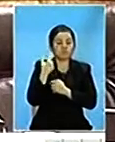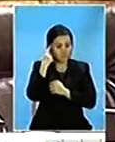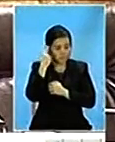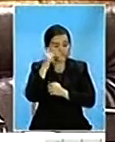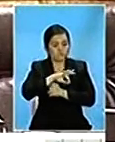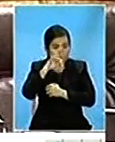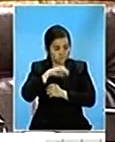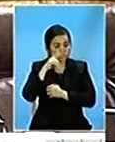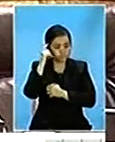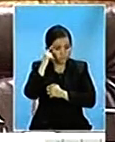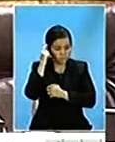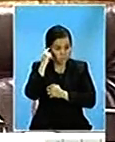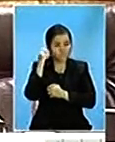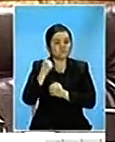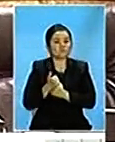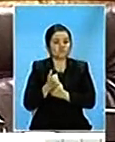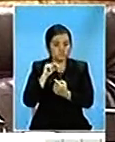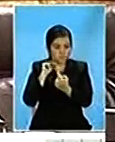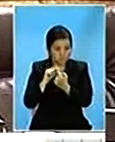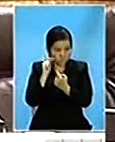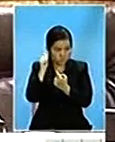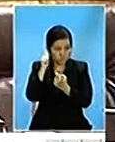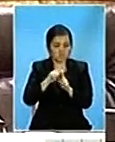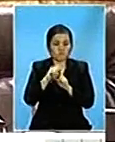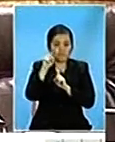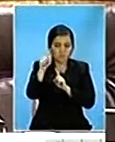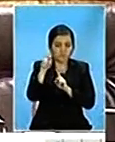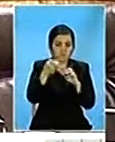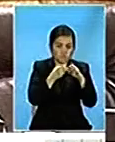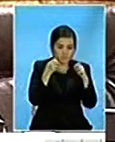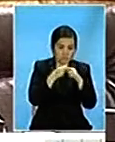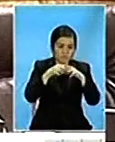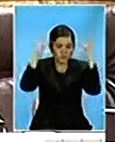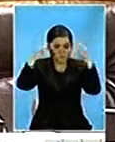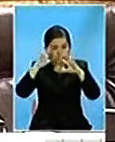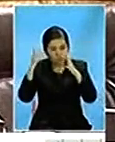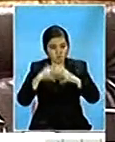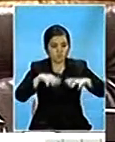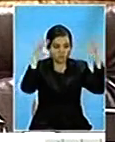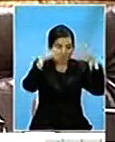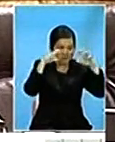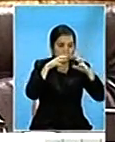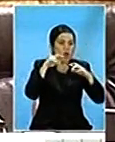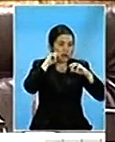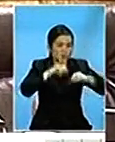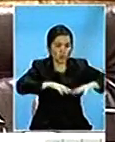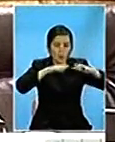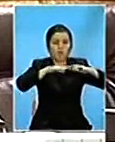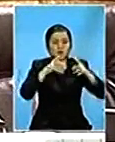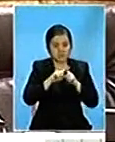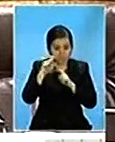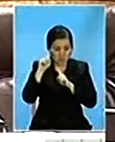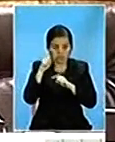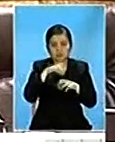ความรู้สึกแล้วคิดว่ามันก็ควรจะเหมาะสมเพราะว่าหนึ่งเกิดตั้งปัญหาน้ำแล้งเปิดตั้งปัญหาน้ำท่วมนี่คือเรื่องแรกที่ดำเนินการ